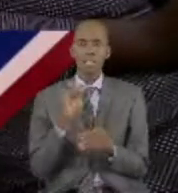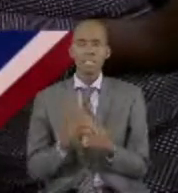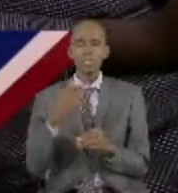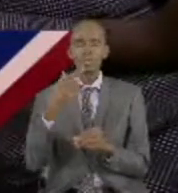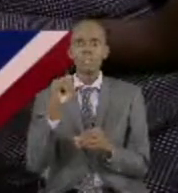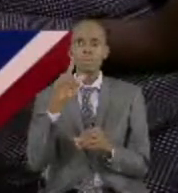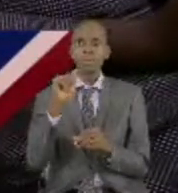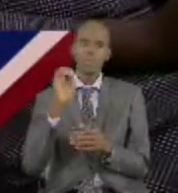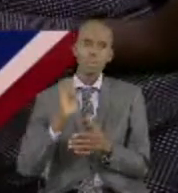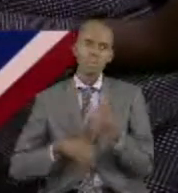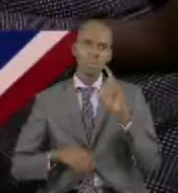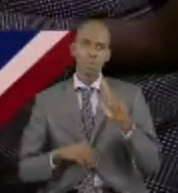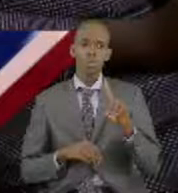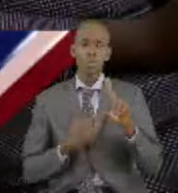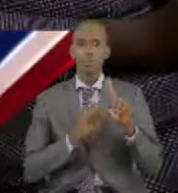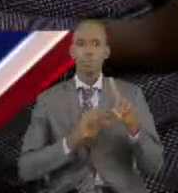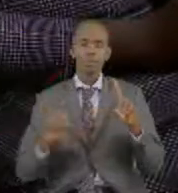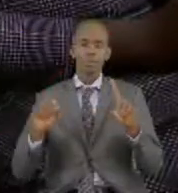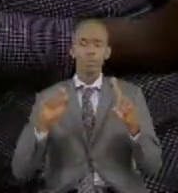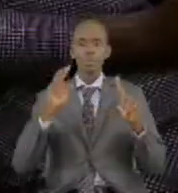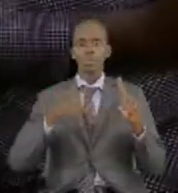indisputable, indispensable.